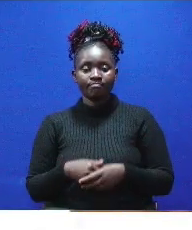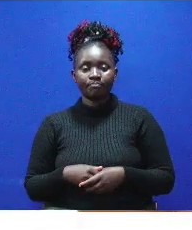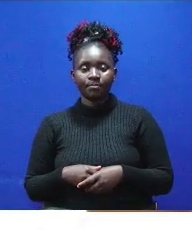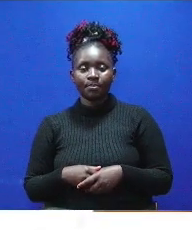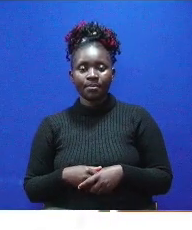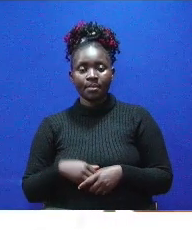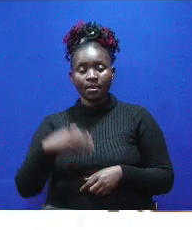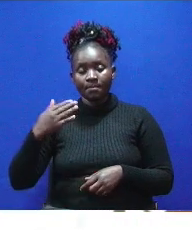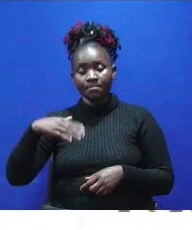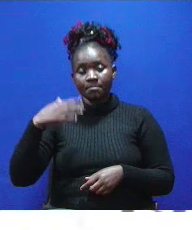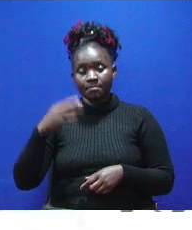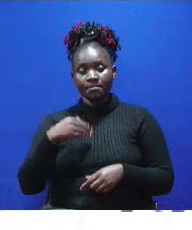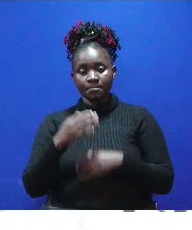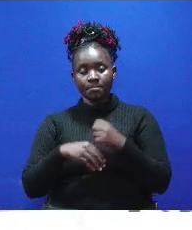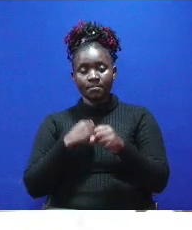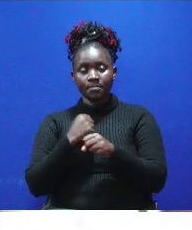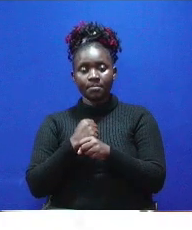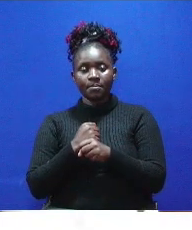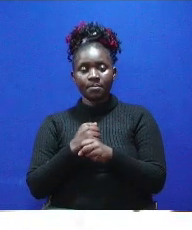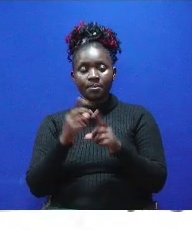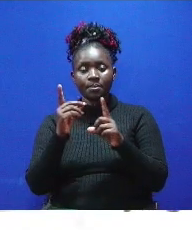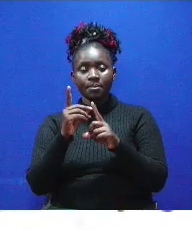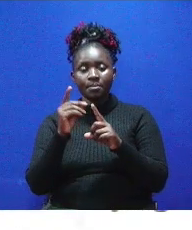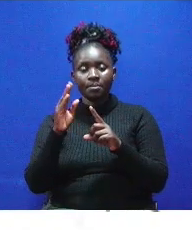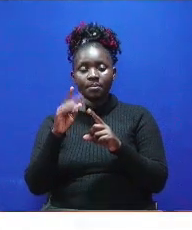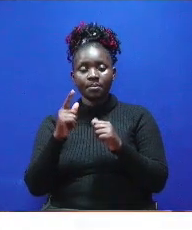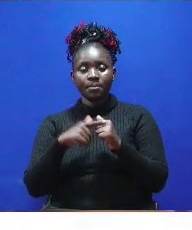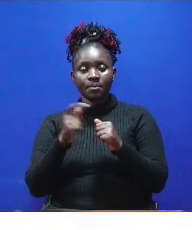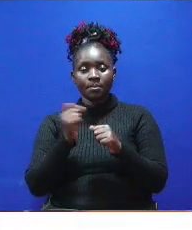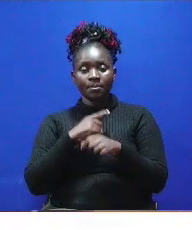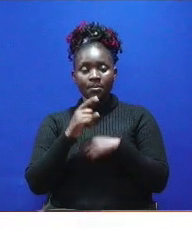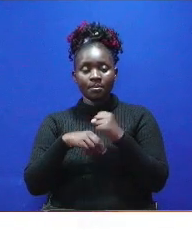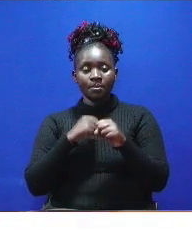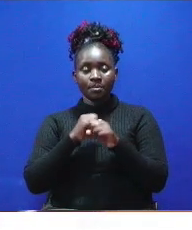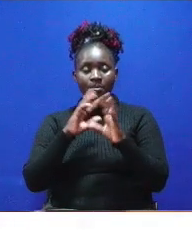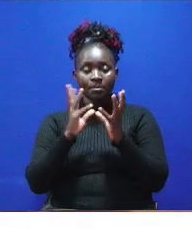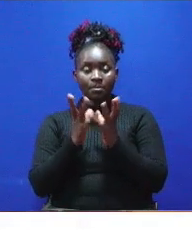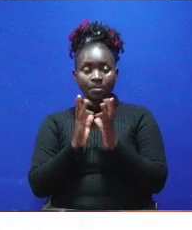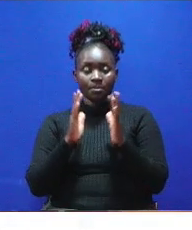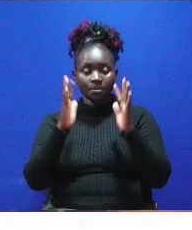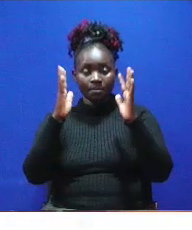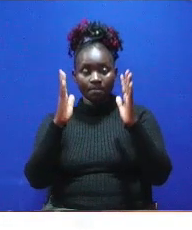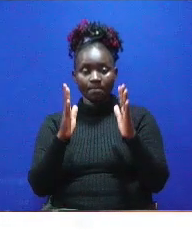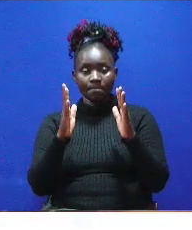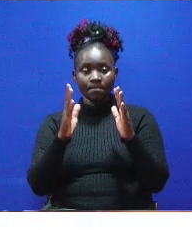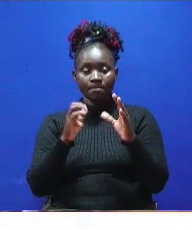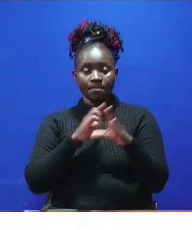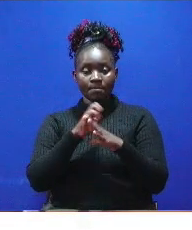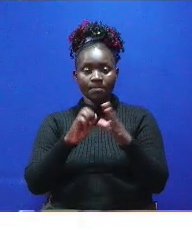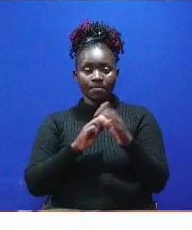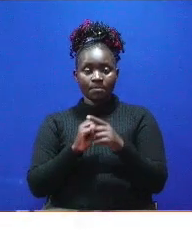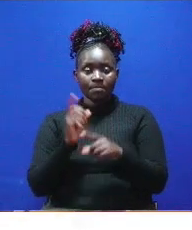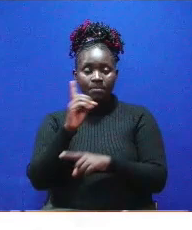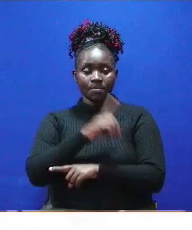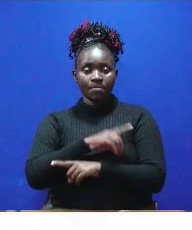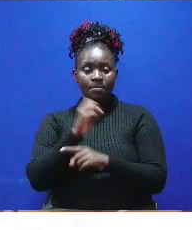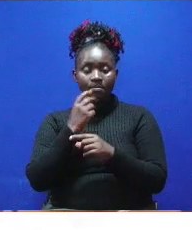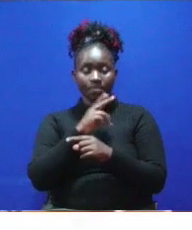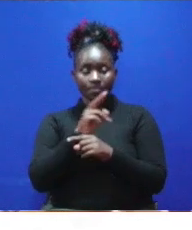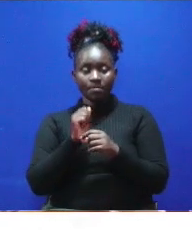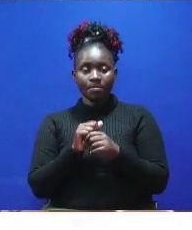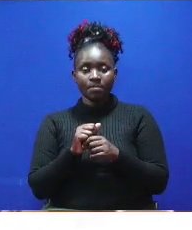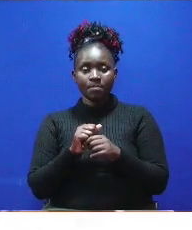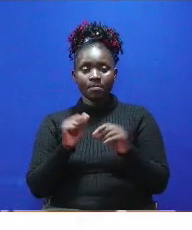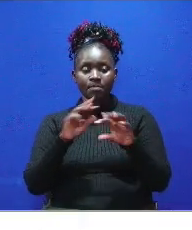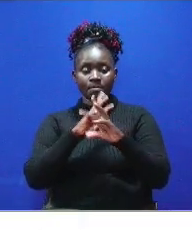Kero mwaka chitaliki isano omutinyo gatano no moni gensengima ego chengera litukulio kulinda ebintu bitu watana ine wose